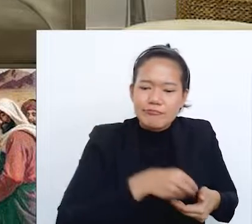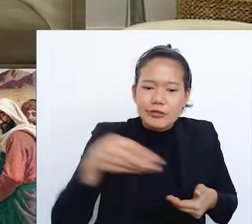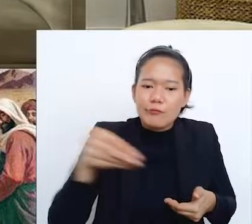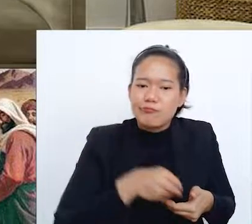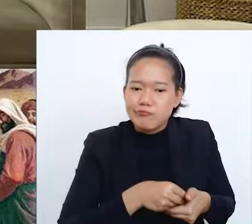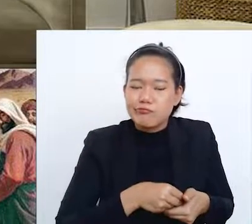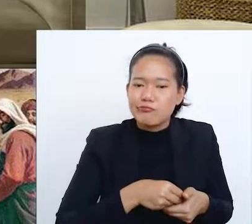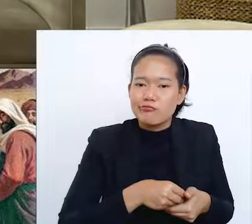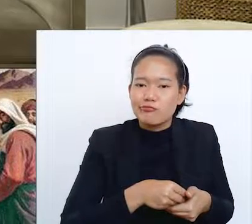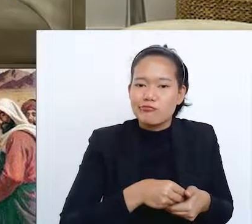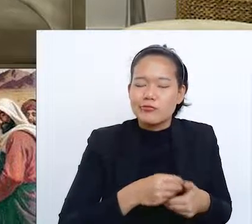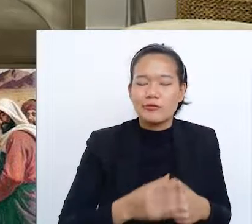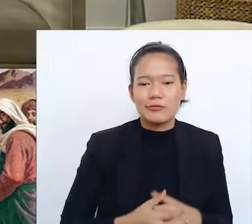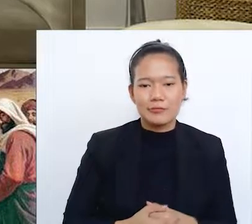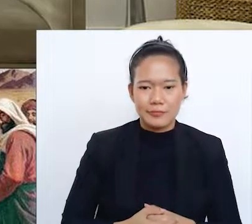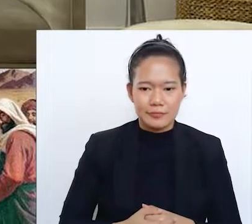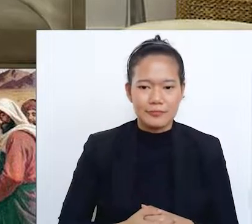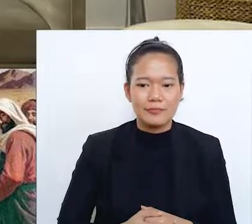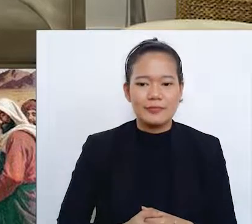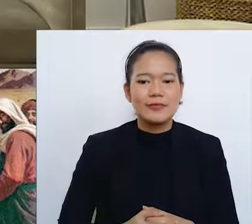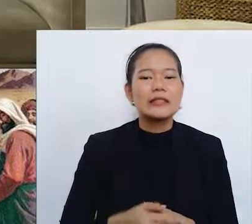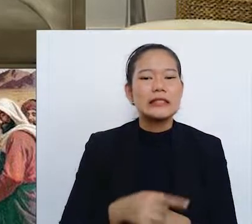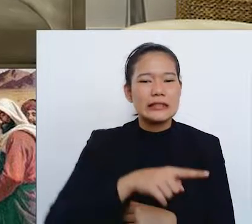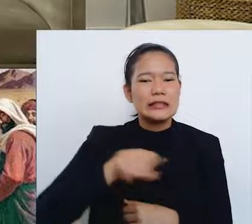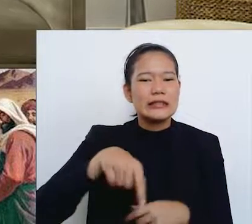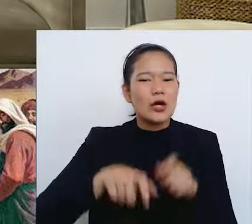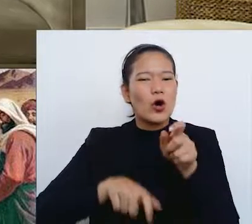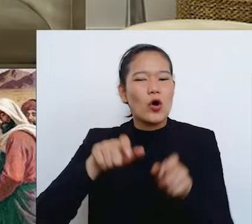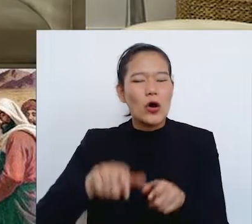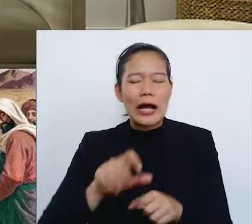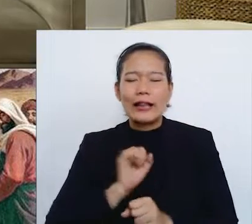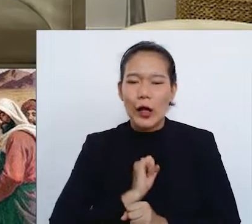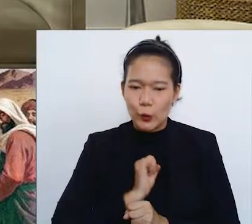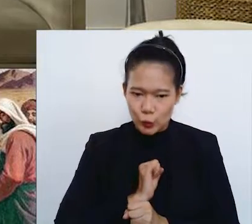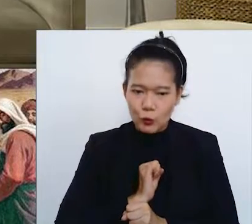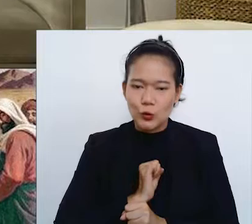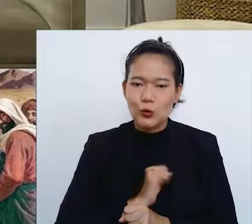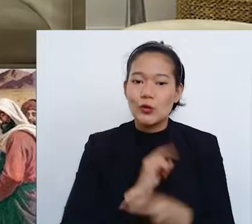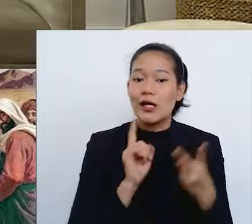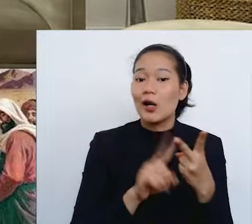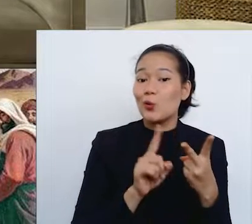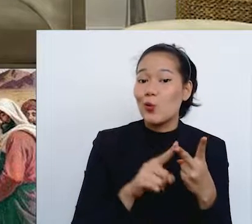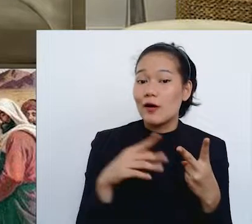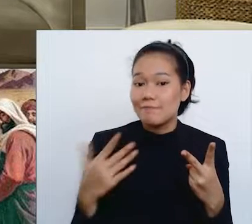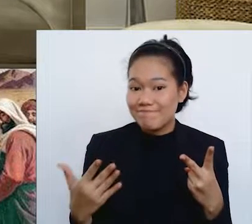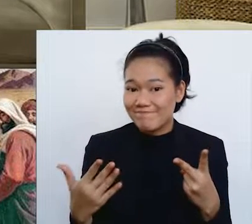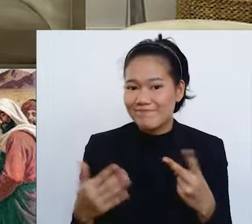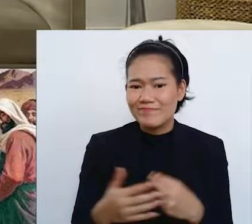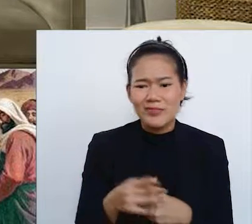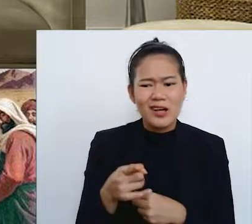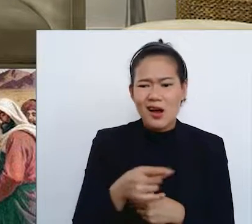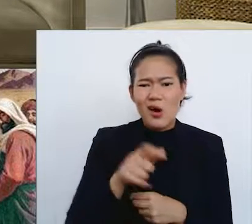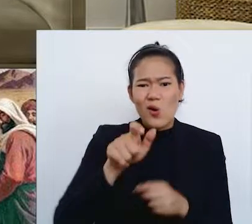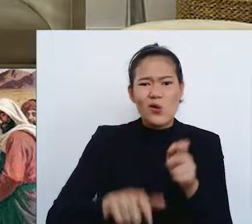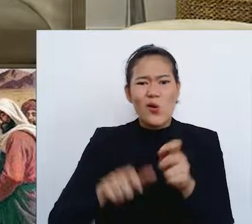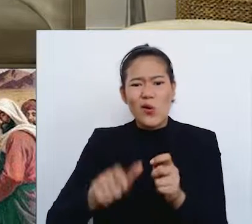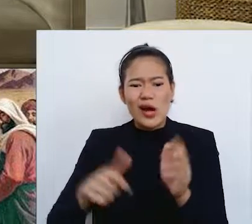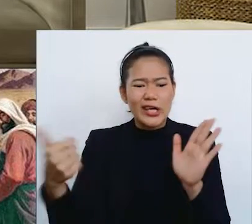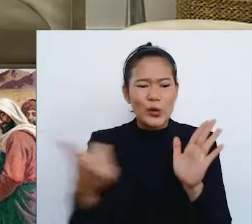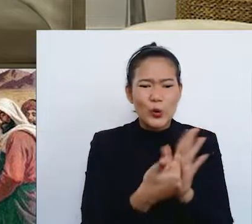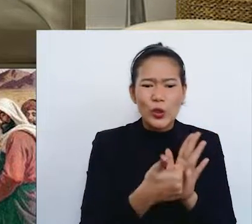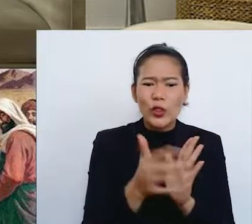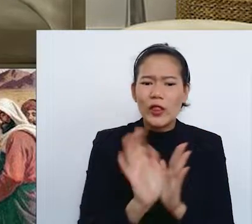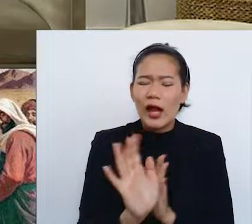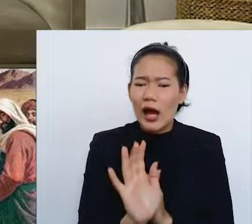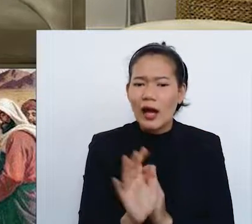lebih dari apa yang mereka terima pada saat itu. Mereka takut. Yang kedua, mengapa mereka